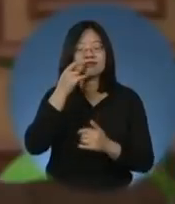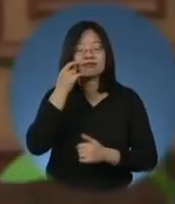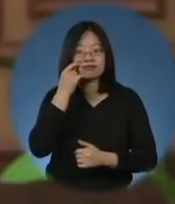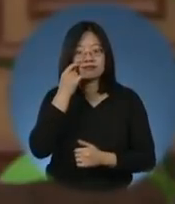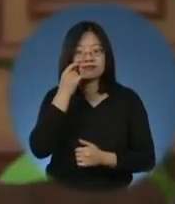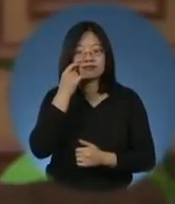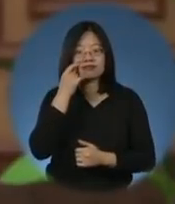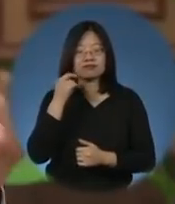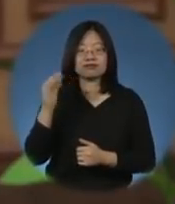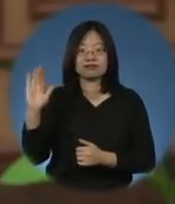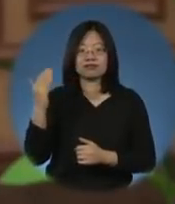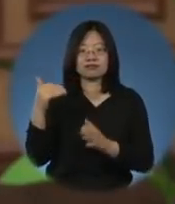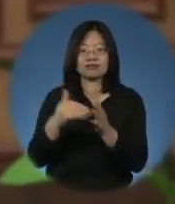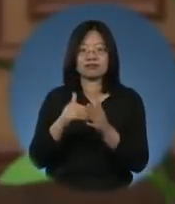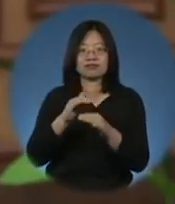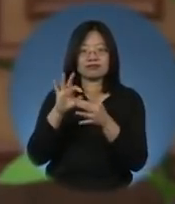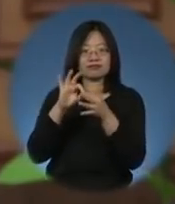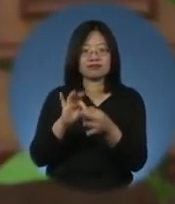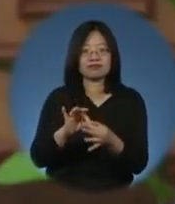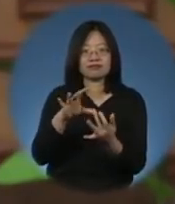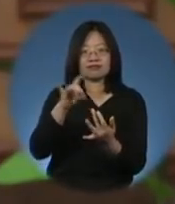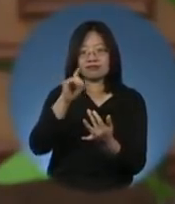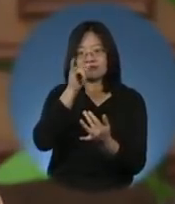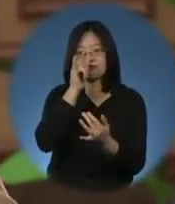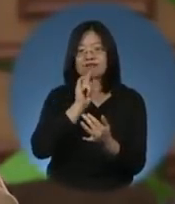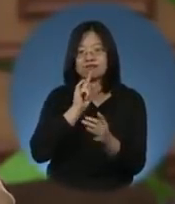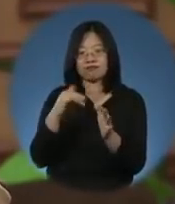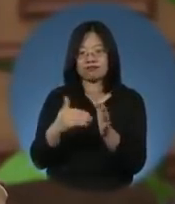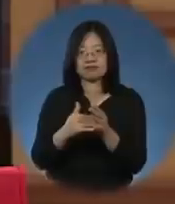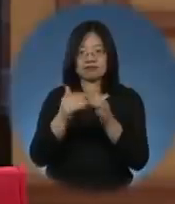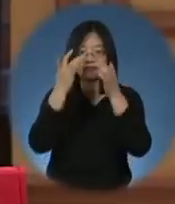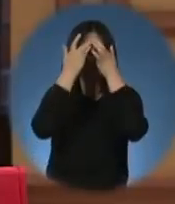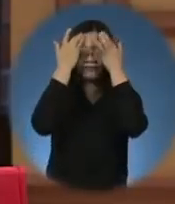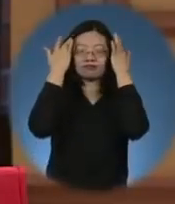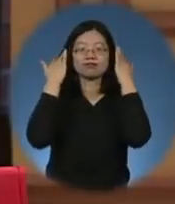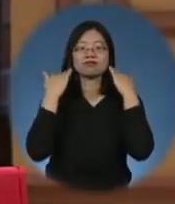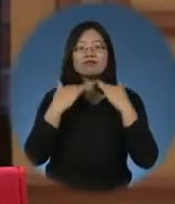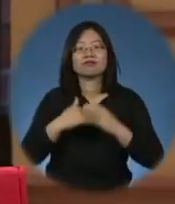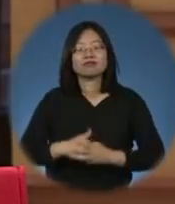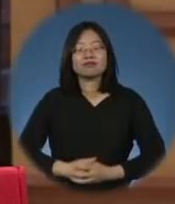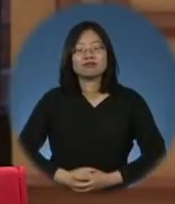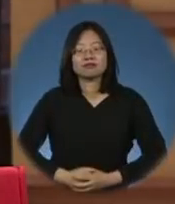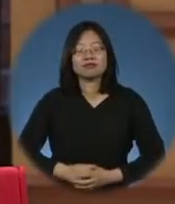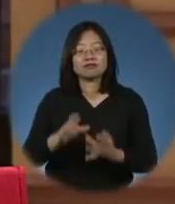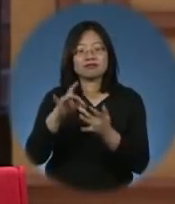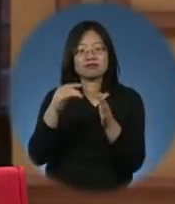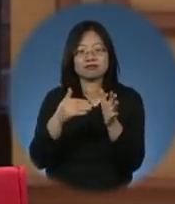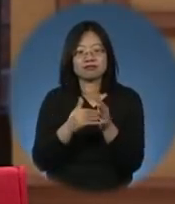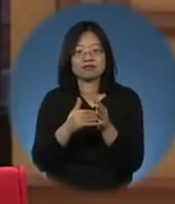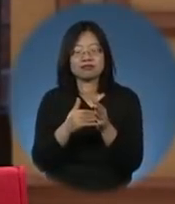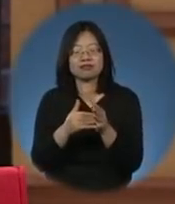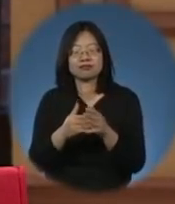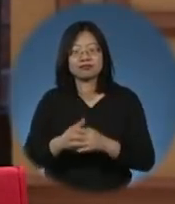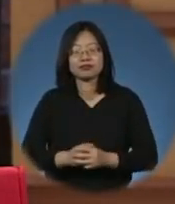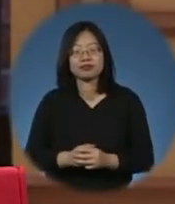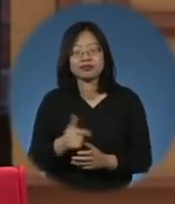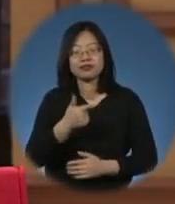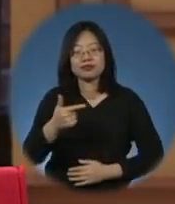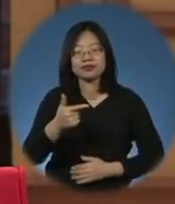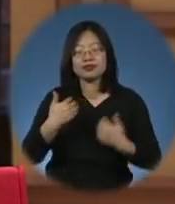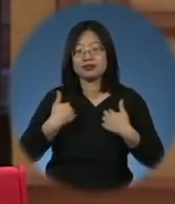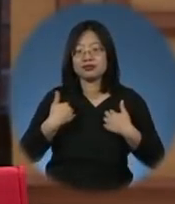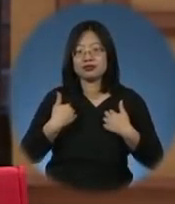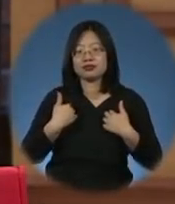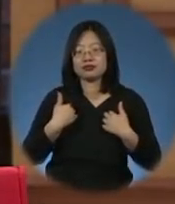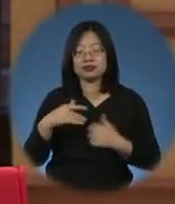겁니다. 그런데 최근까지 계속 뽑았죠. 지금까지 또 뽑아놨죠. 예. 그러니까 그거를 하니까 뽑으니까 막 근데 굉장히 좋은